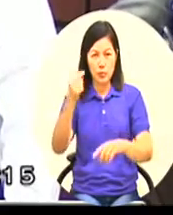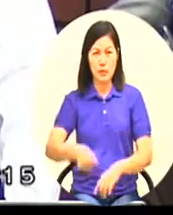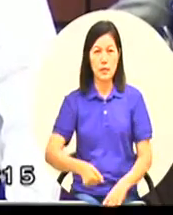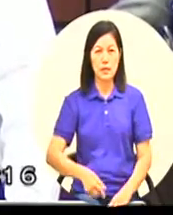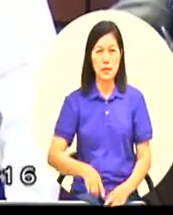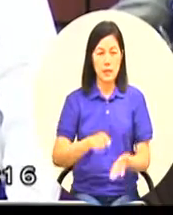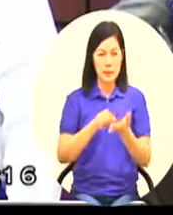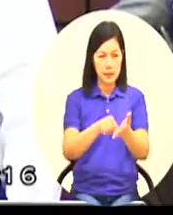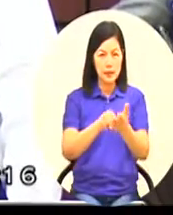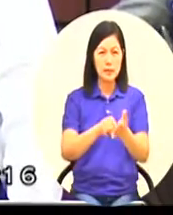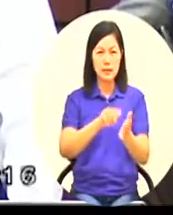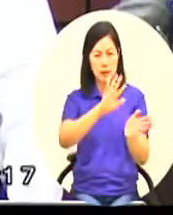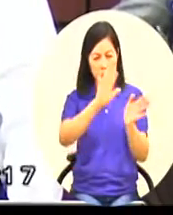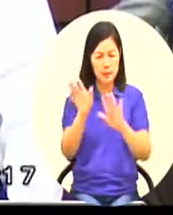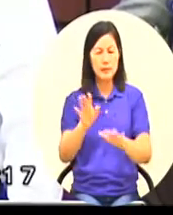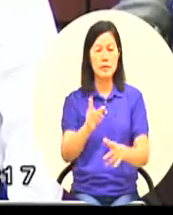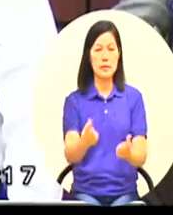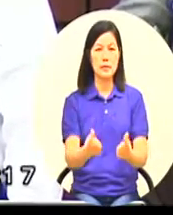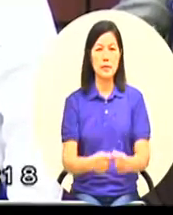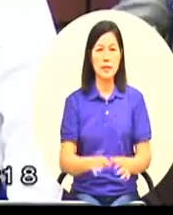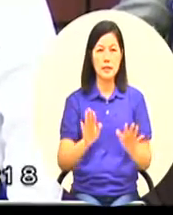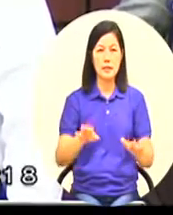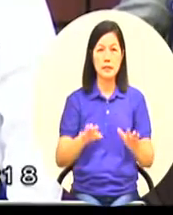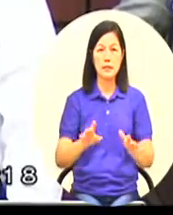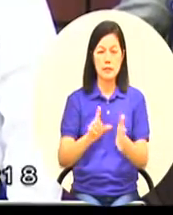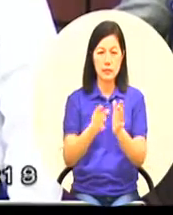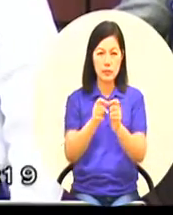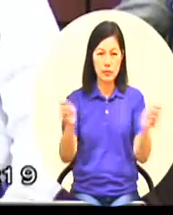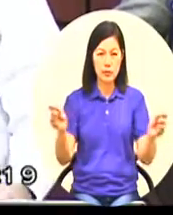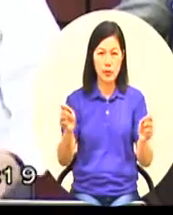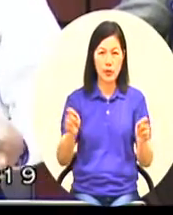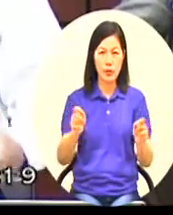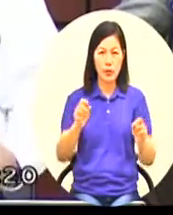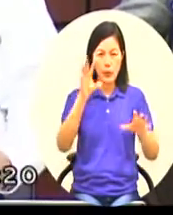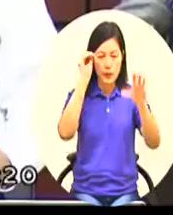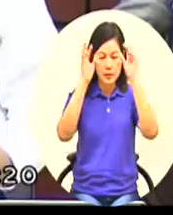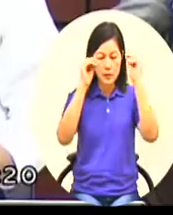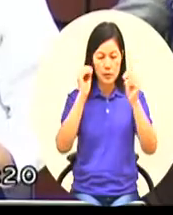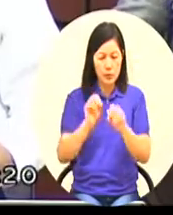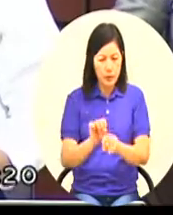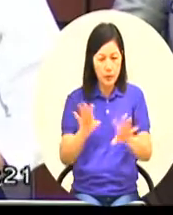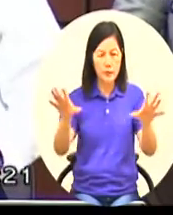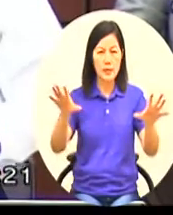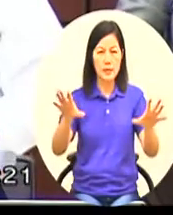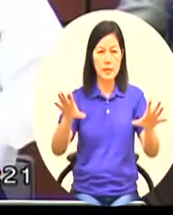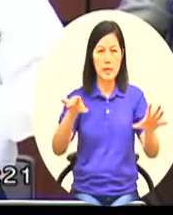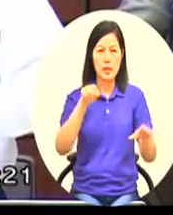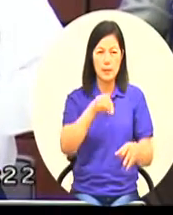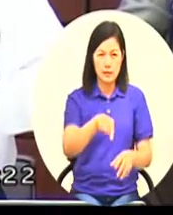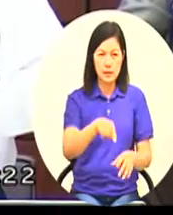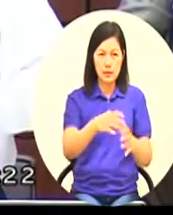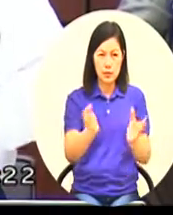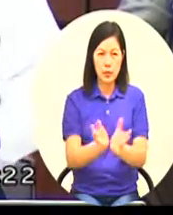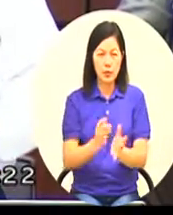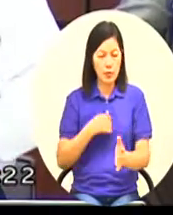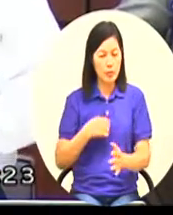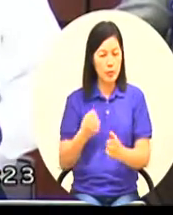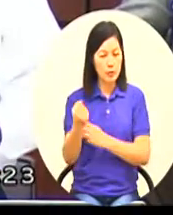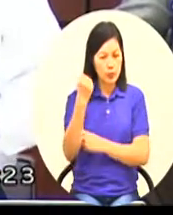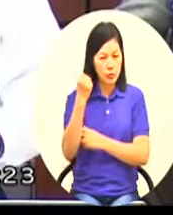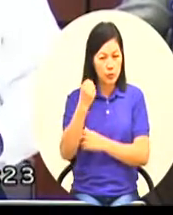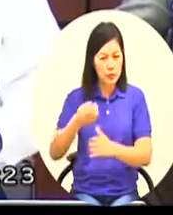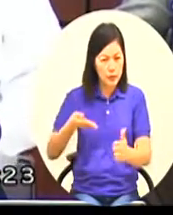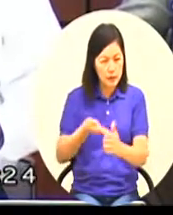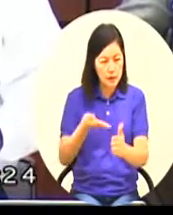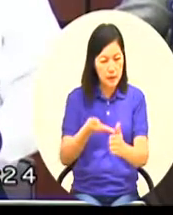请式的，就是说，因为我们目前在整个长照资源的一个发展的部分，那我们现在是努力去培植在